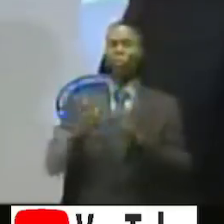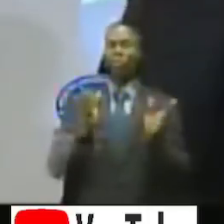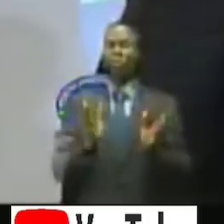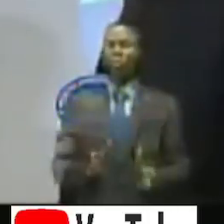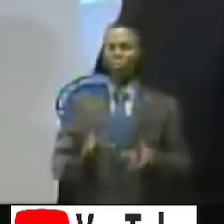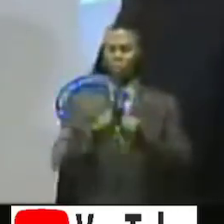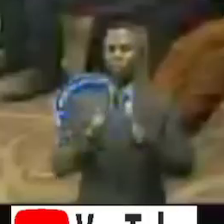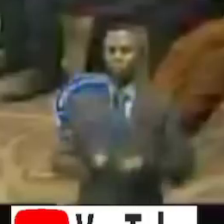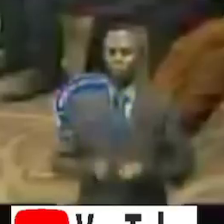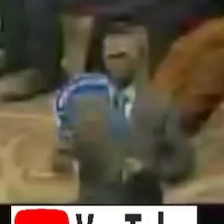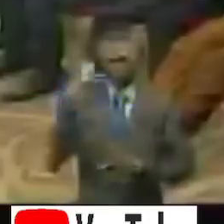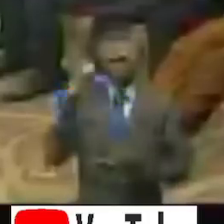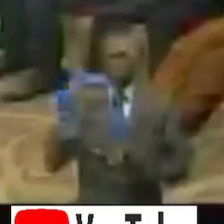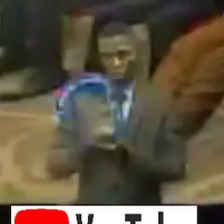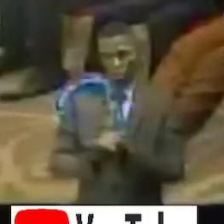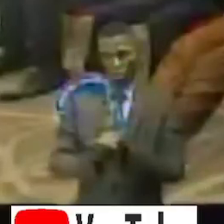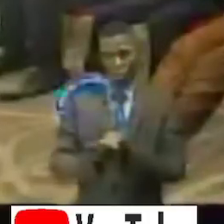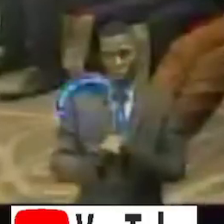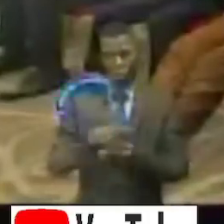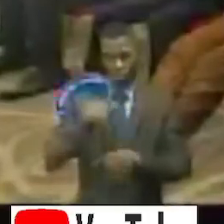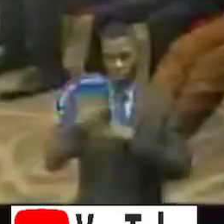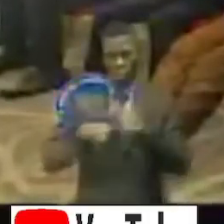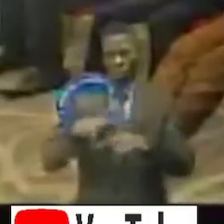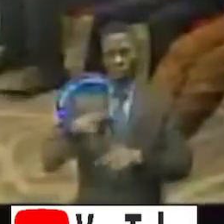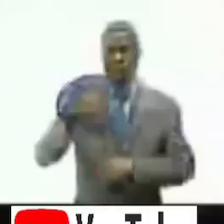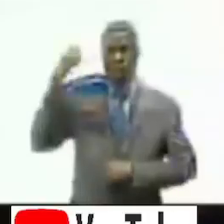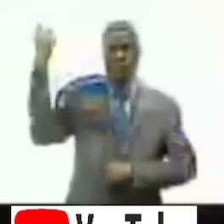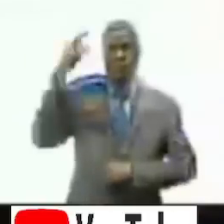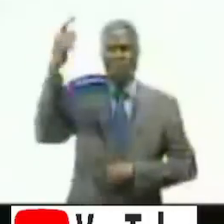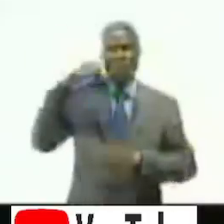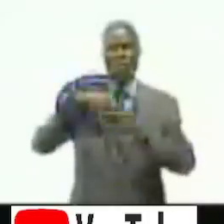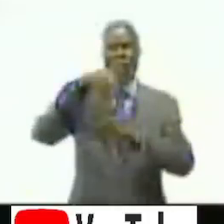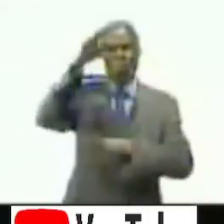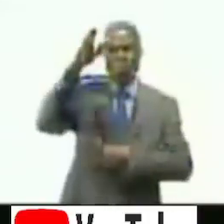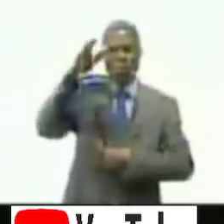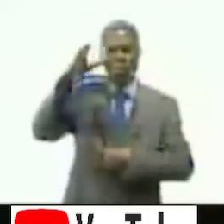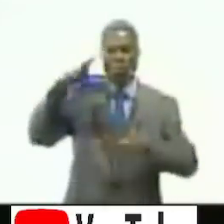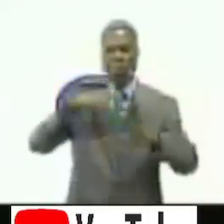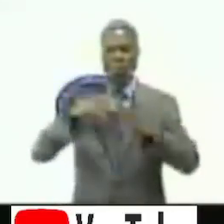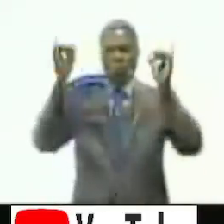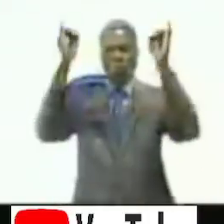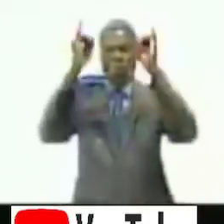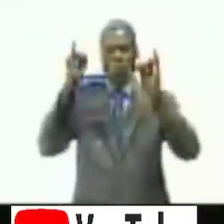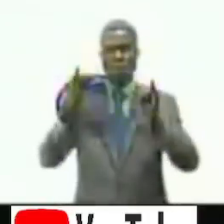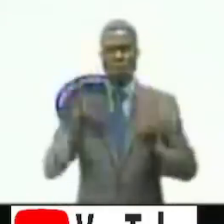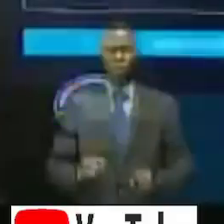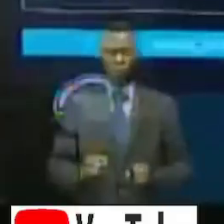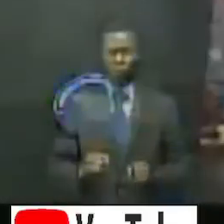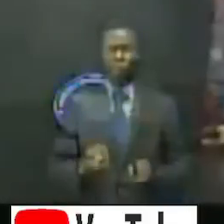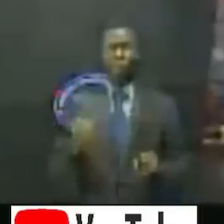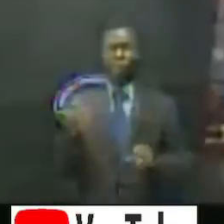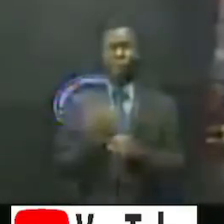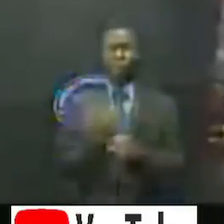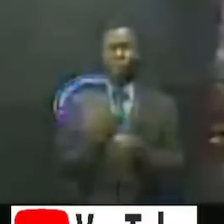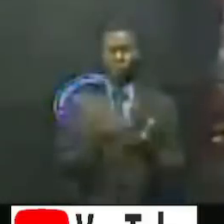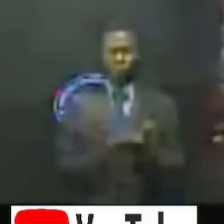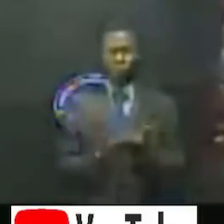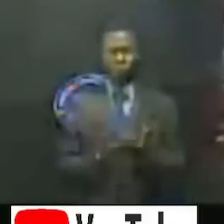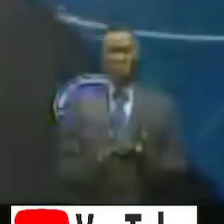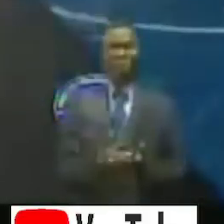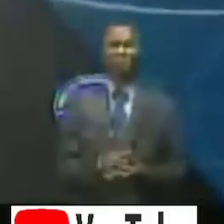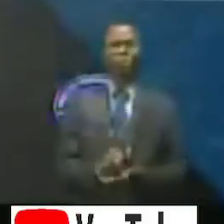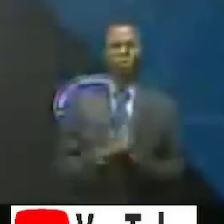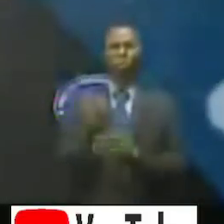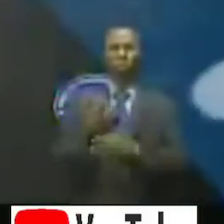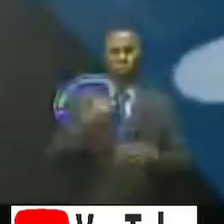et de ce fait s'ouvre au monde extérieur à travers la digitalisation de ses services. Prenons la parole avant